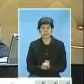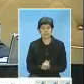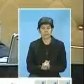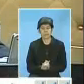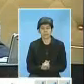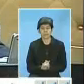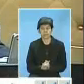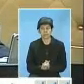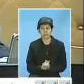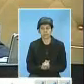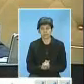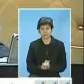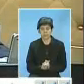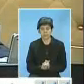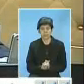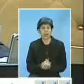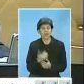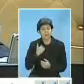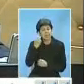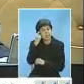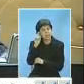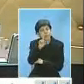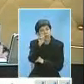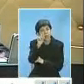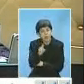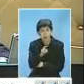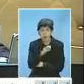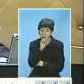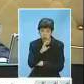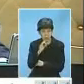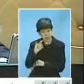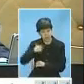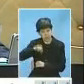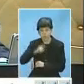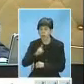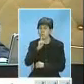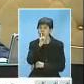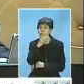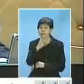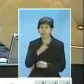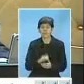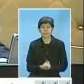คือเขาบอกว่ามีข้อสงสัยเขาไม่ได้บอกว่าศาลนะครับ